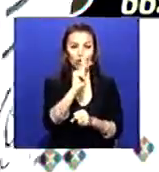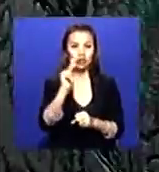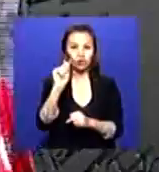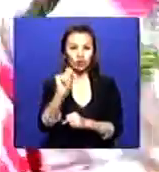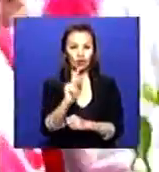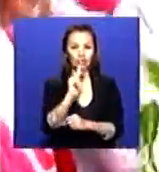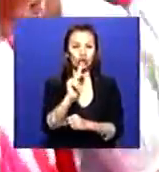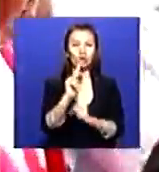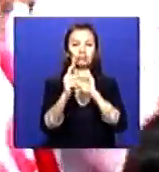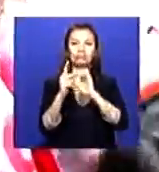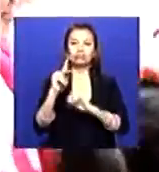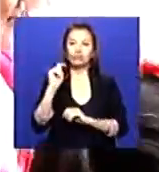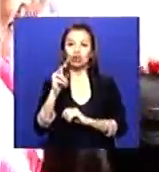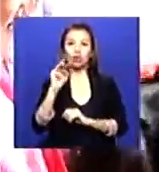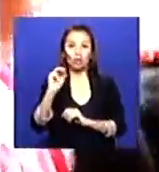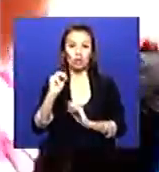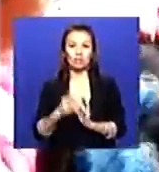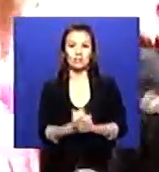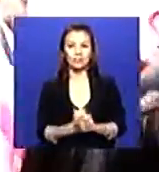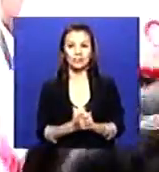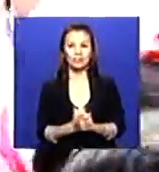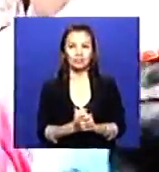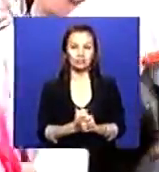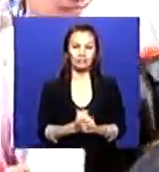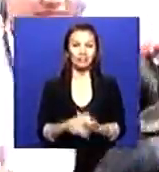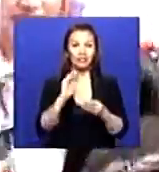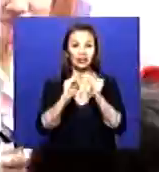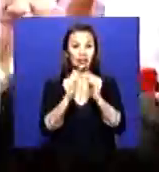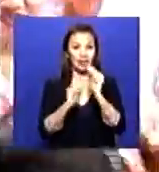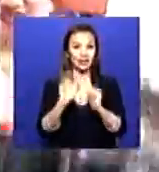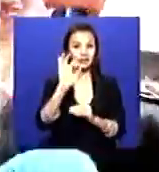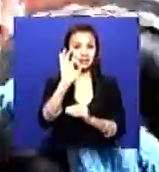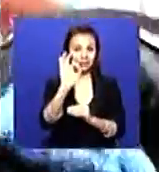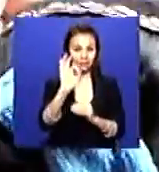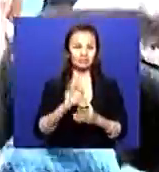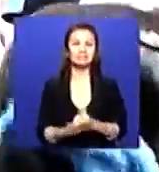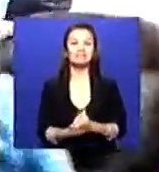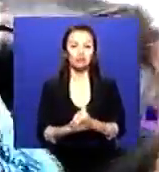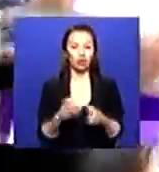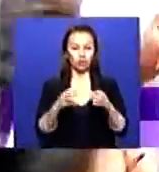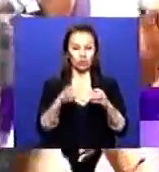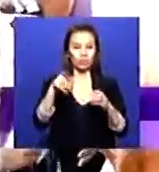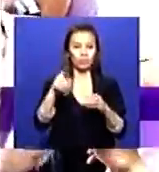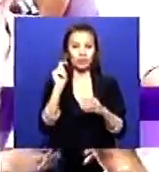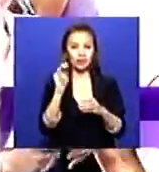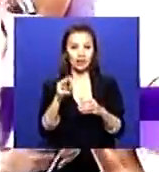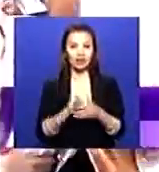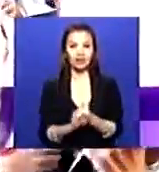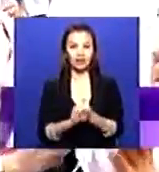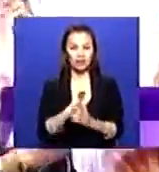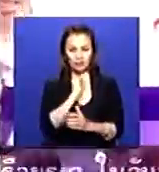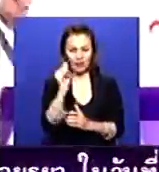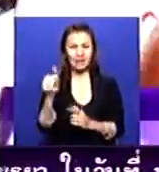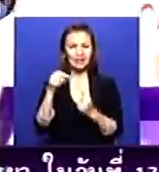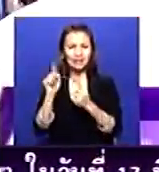ะพลตำรวจเอกพงศพัฒน์พงษ์เจริญผู้สมัครผู้ว่ากทม.จากพรรคเพื่อไทยหาเสียงที่สุขุมวิ